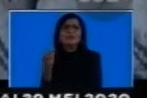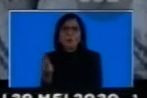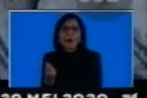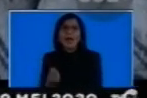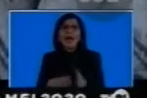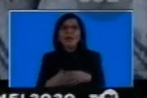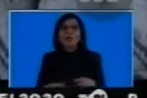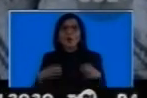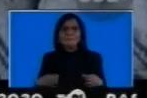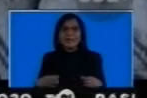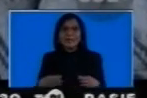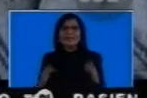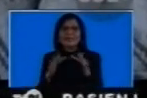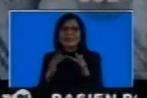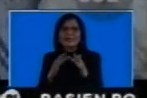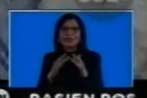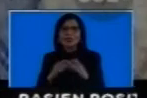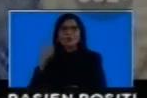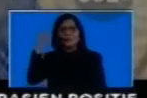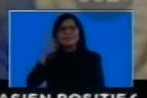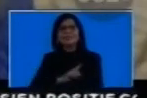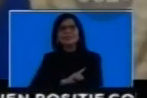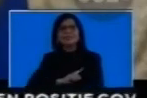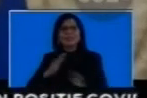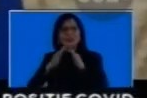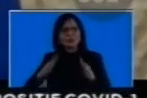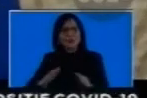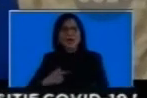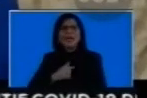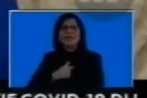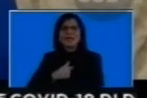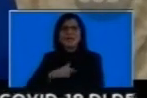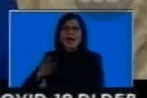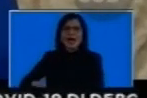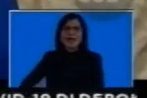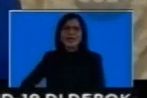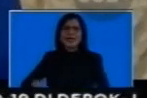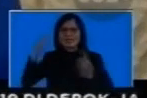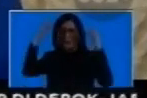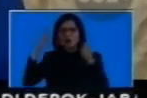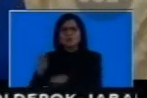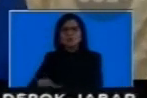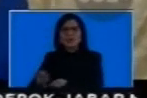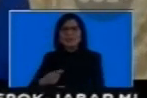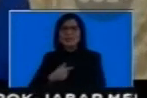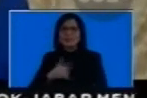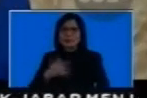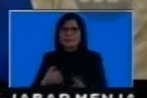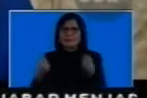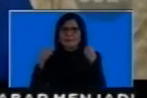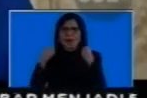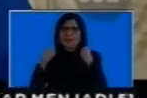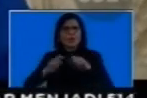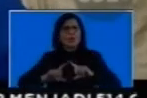atau paket internet untuk belajar mandiri di rumah. Walaupun saya cuma anak buruh tani, tapi saya tetap semangat belajar